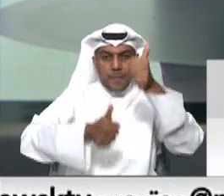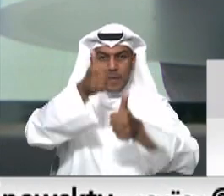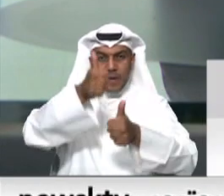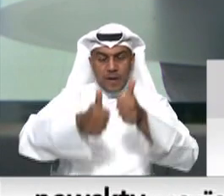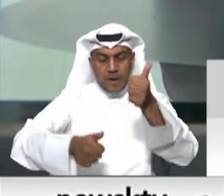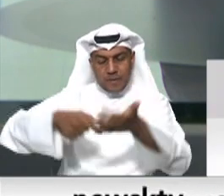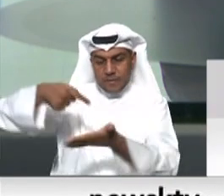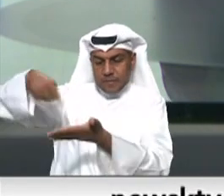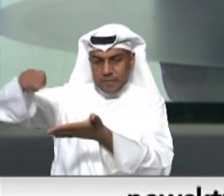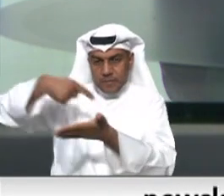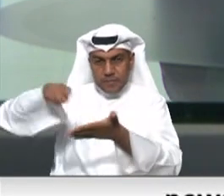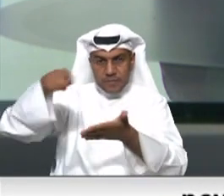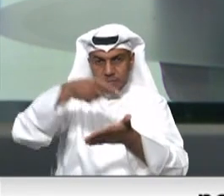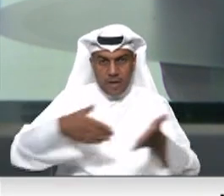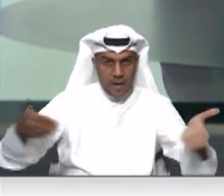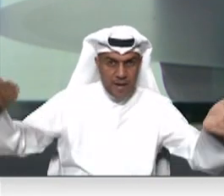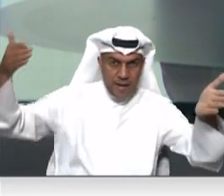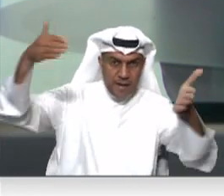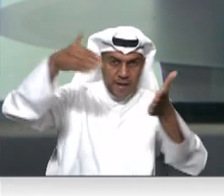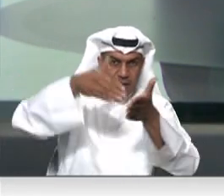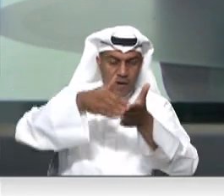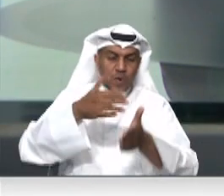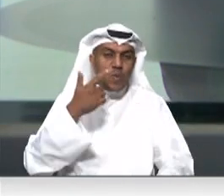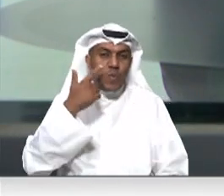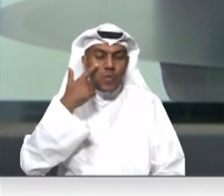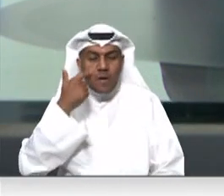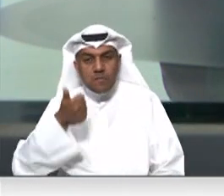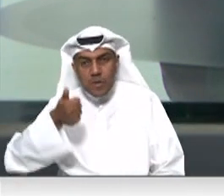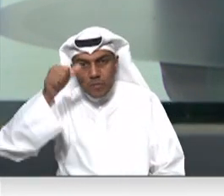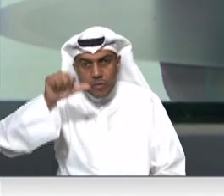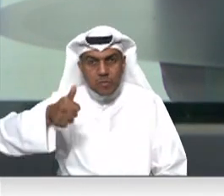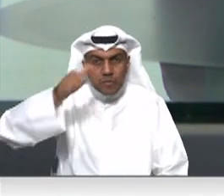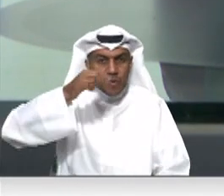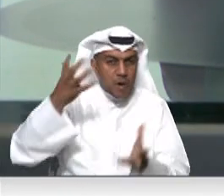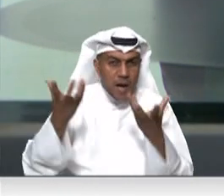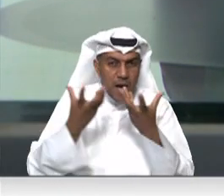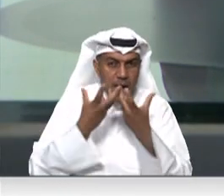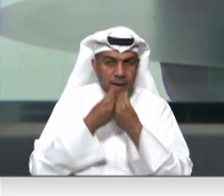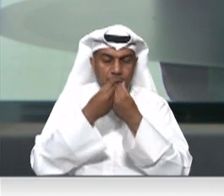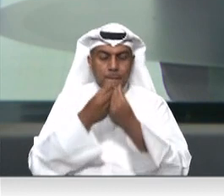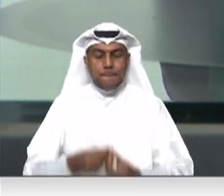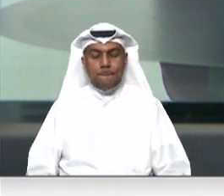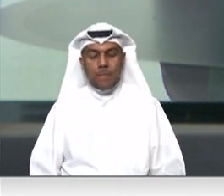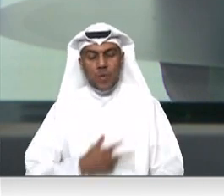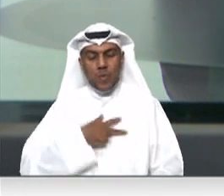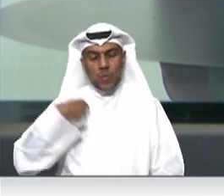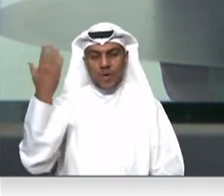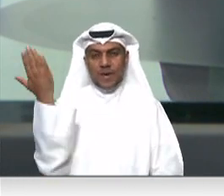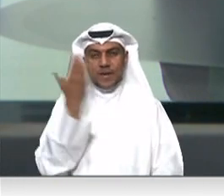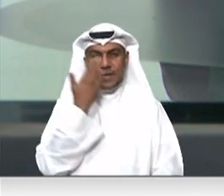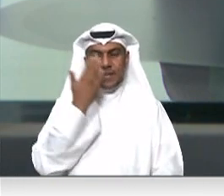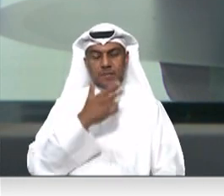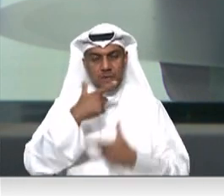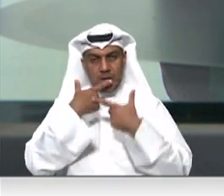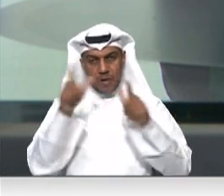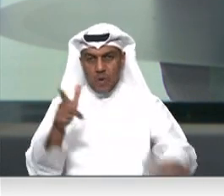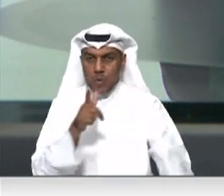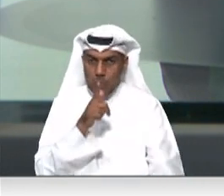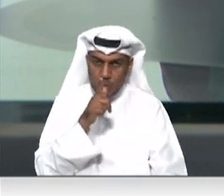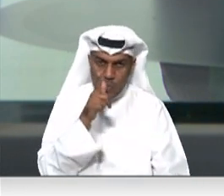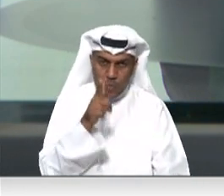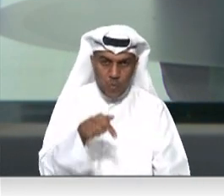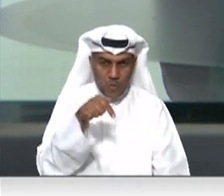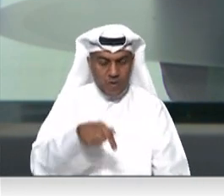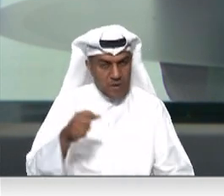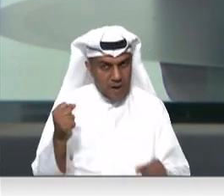الوصول الى النتائج الدقيقه نعم ياتي ذلك في حين اكدت وزاره التربيه ان نجاح خطه الوزاره في حمله استعد